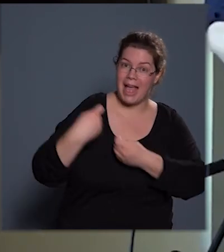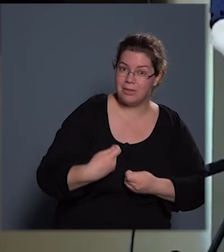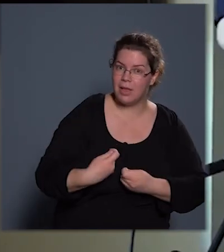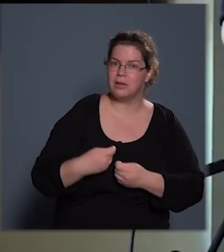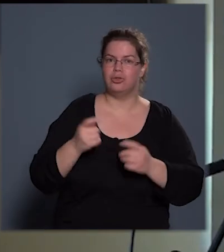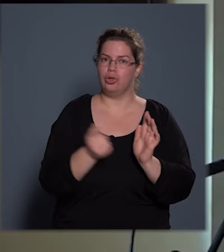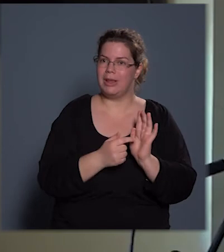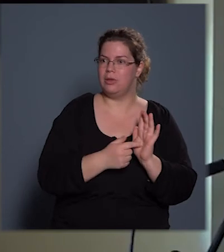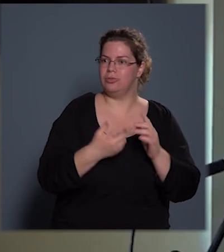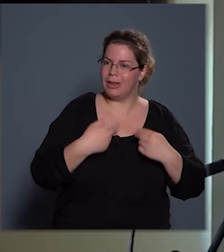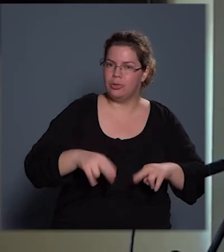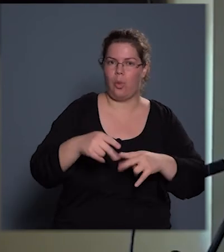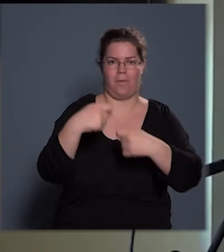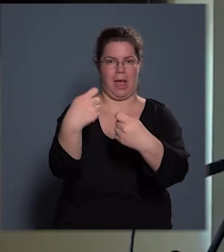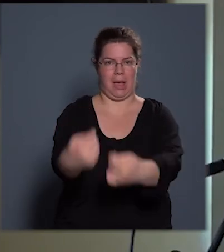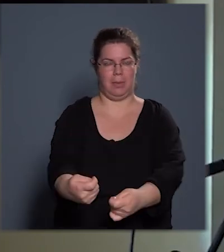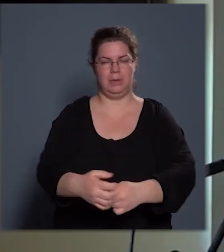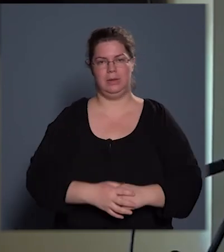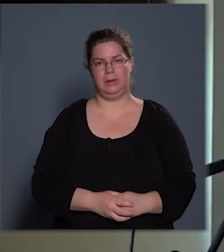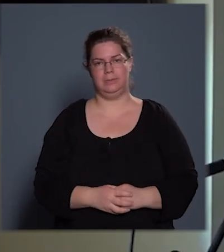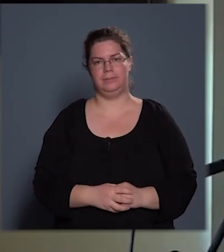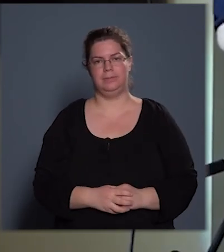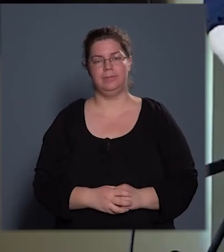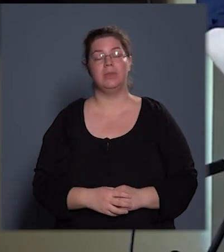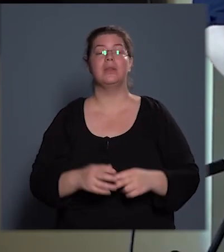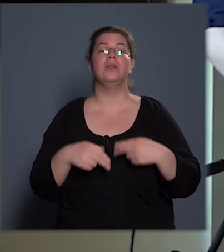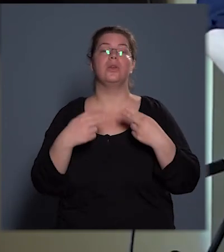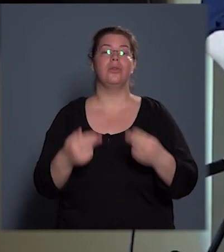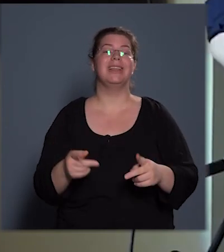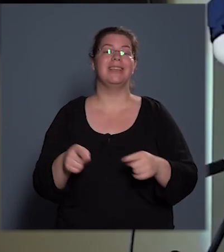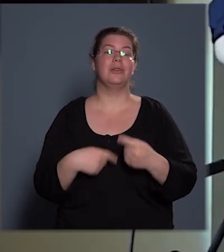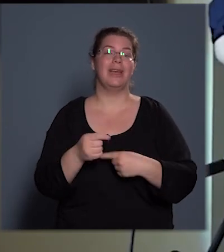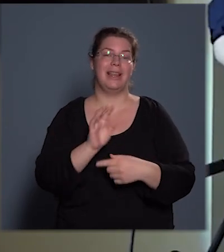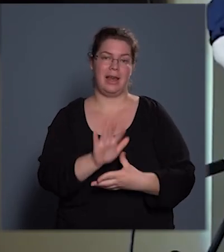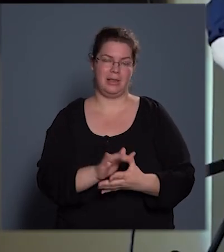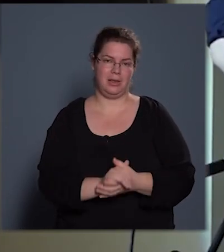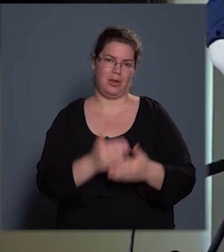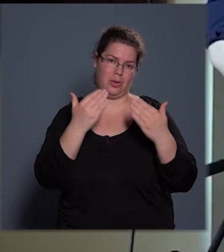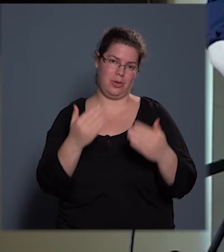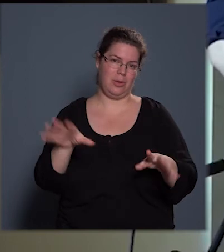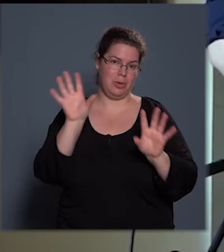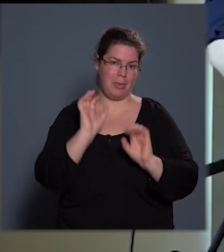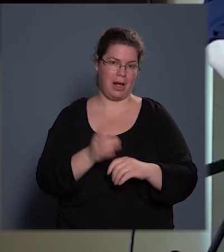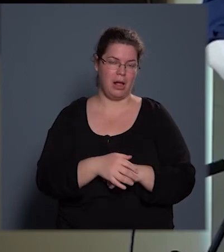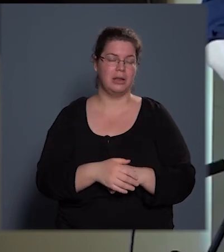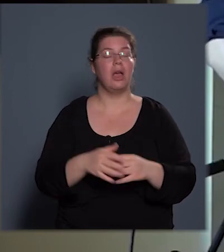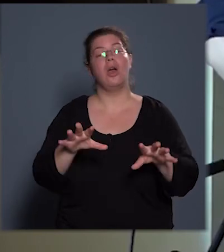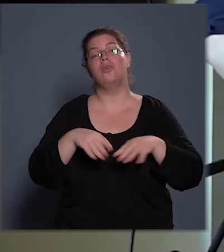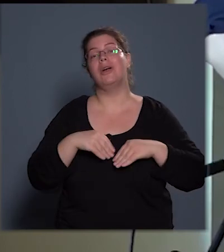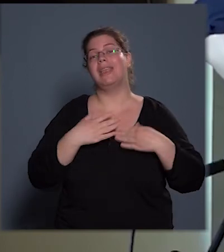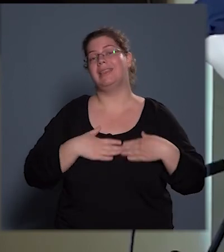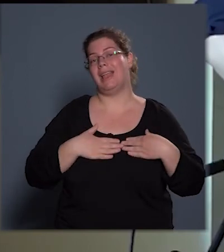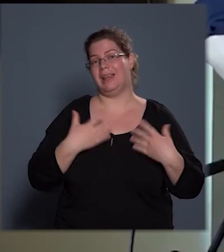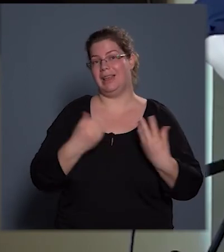kötelességünk nekünk tovább vinni, és továbbadni a következő generációnak. Köszönöm, hogy meghallgattak. Fogadják sok